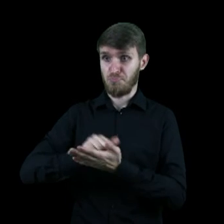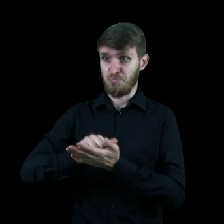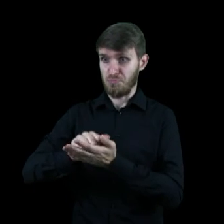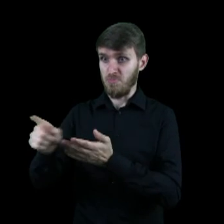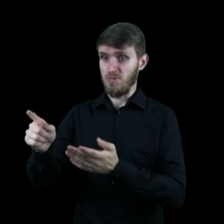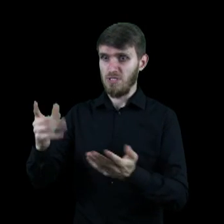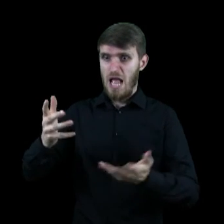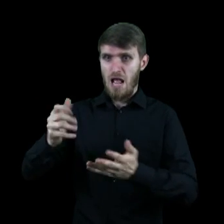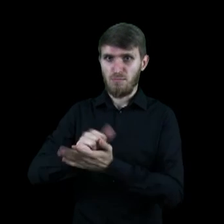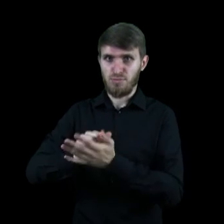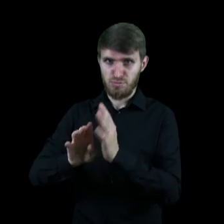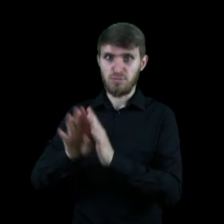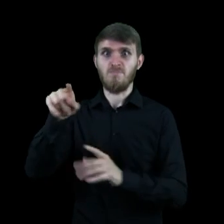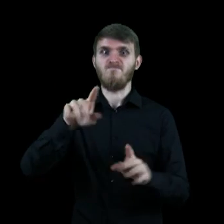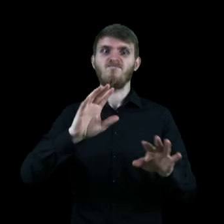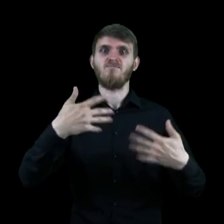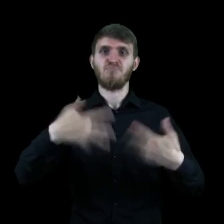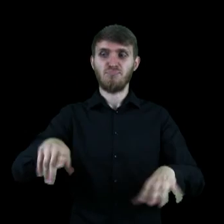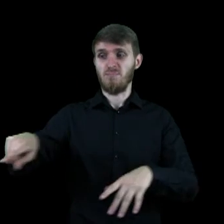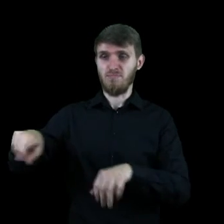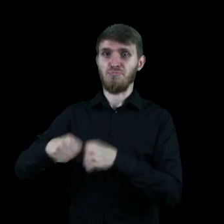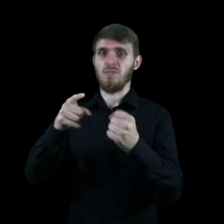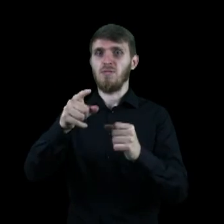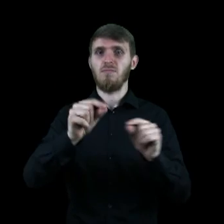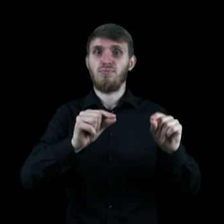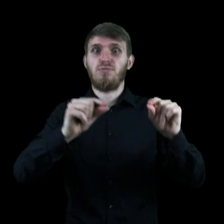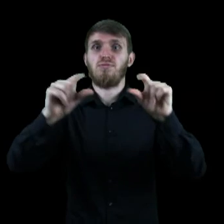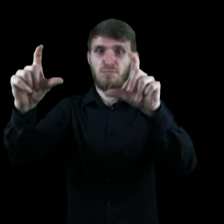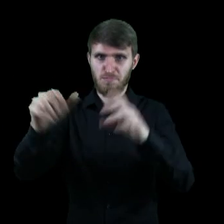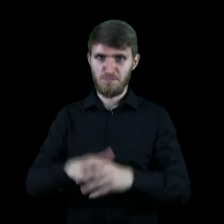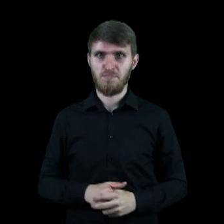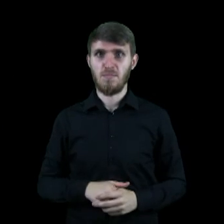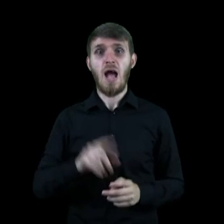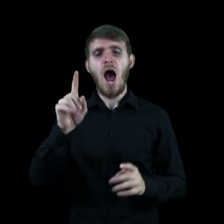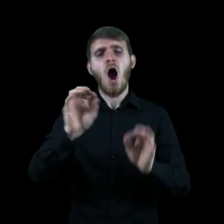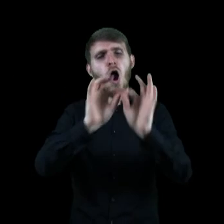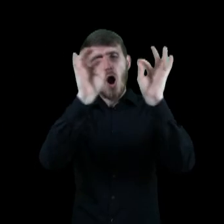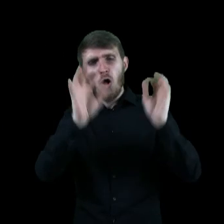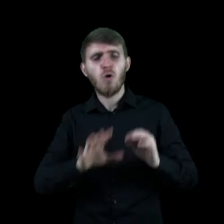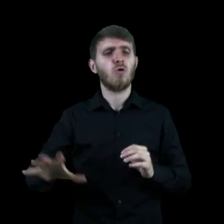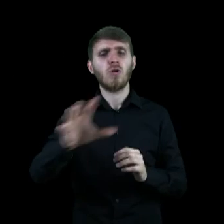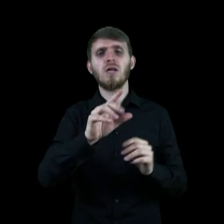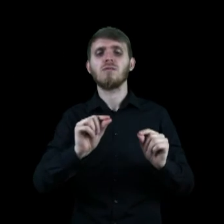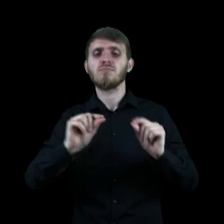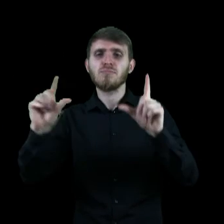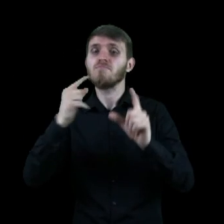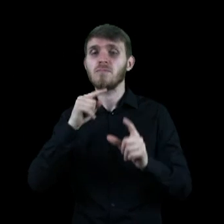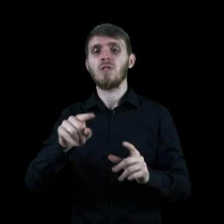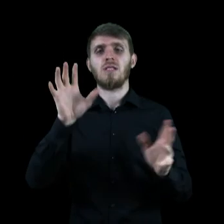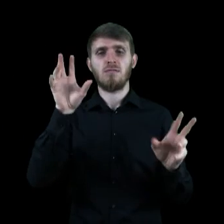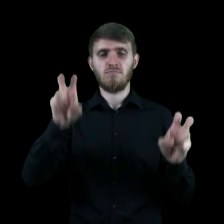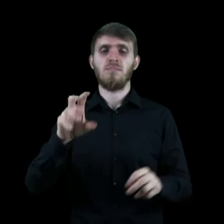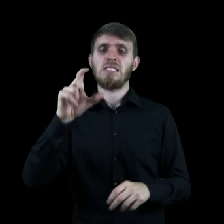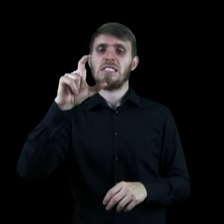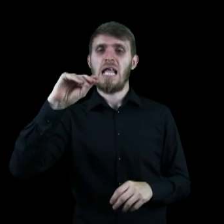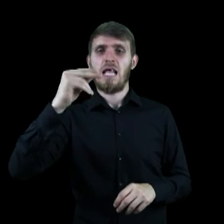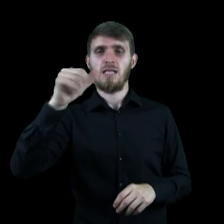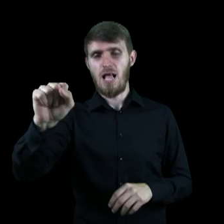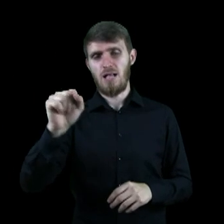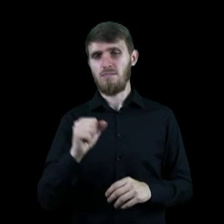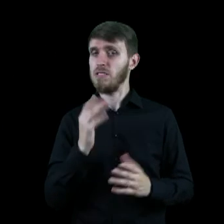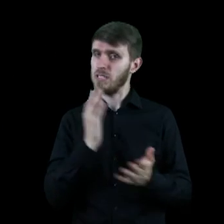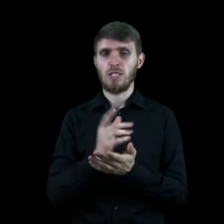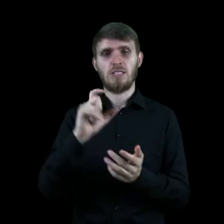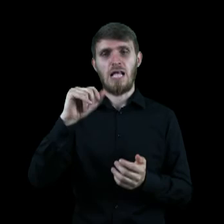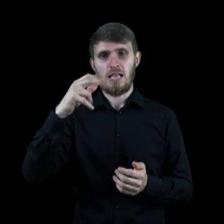podaży pieniędzy jest jednym z czynników napędzających inflację cenową. Ale na ogół słowo inflacja odnosi